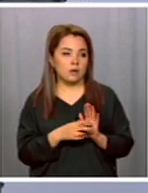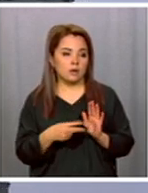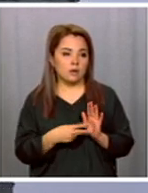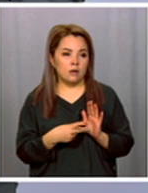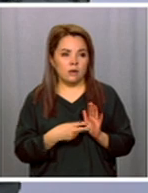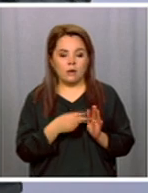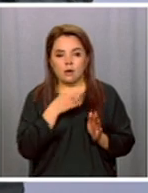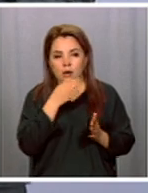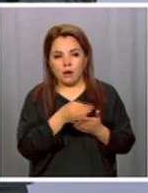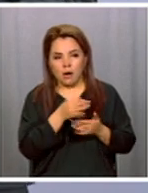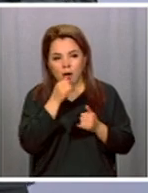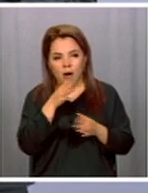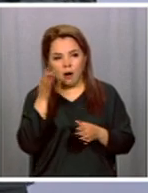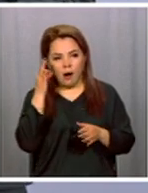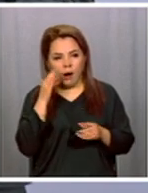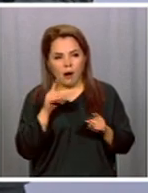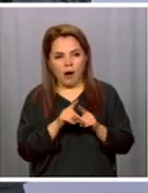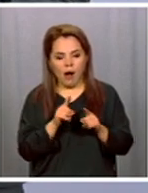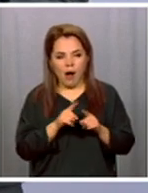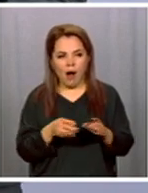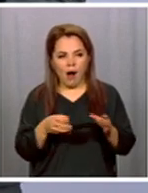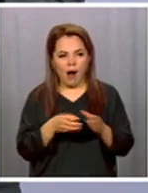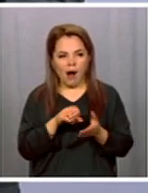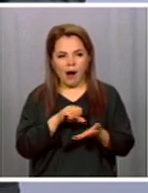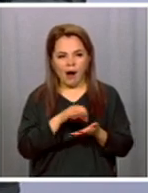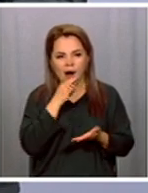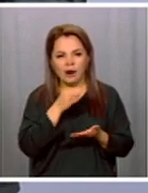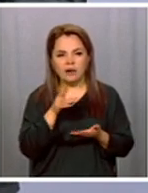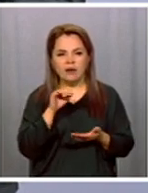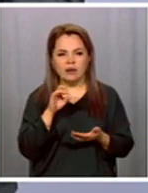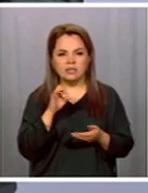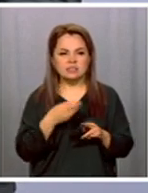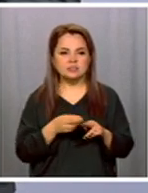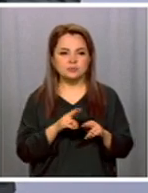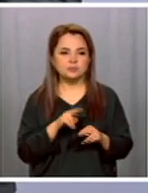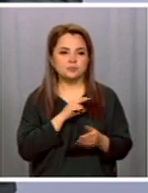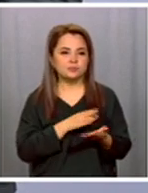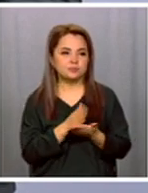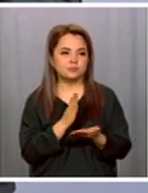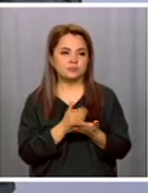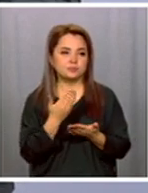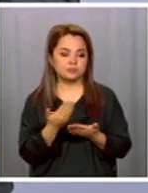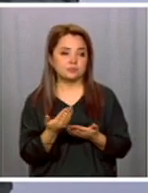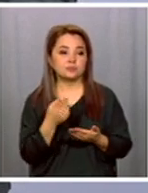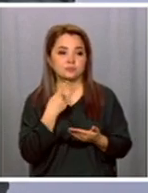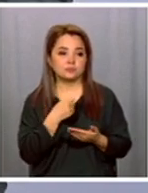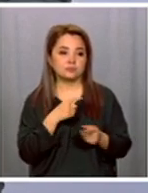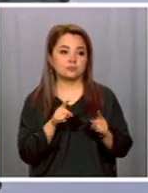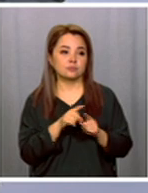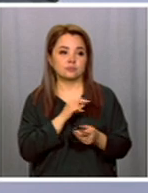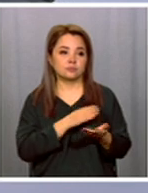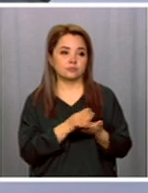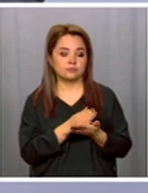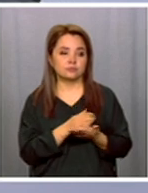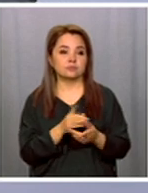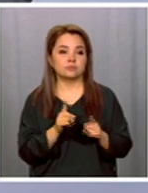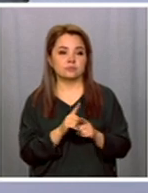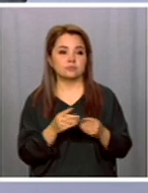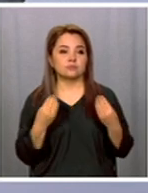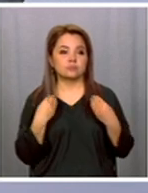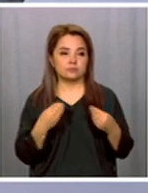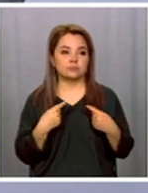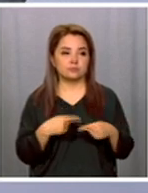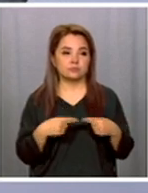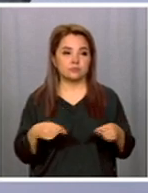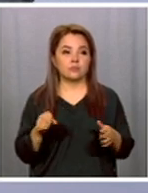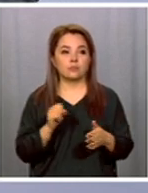сонымен қатар неміс тылындағы диверсиялық қызметтер және кеңес әскерлерінің ерлігі, тағы да басқа